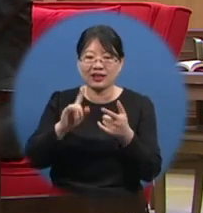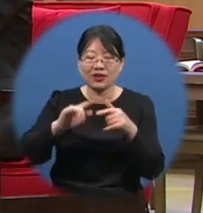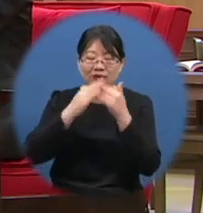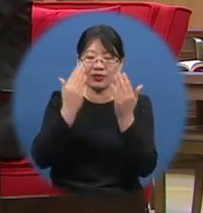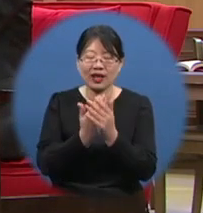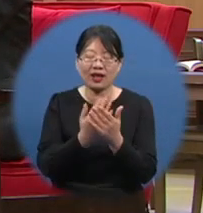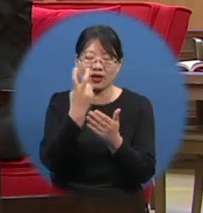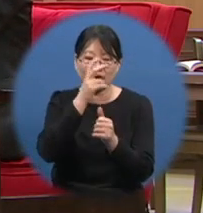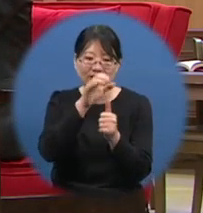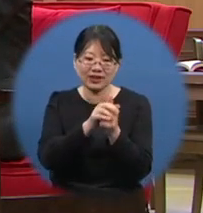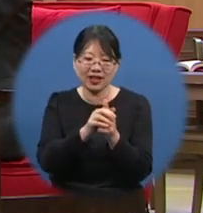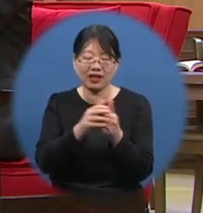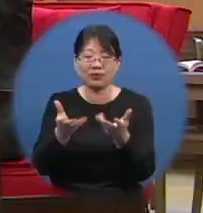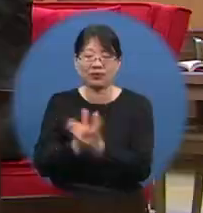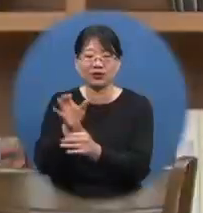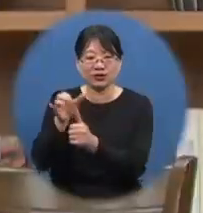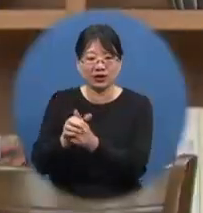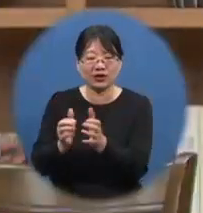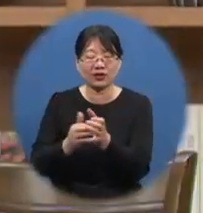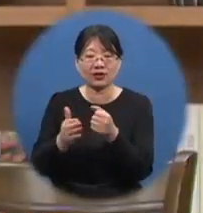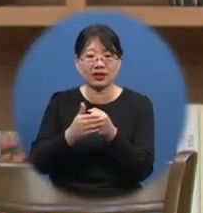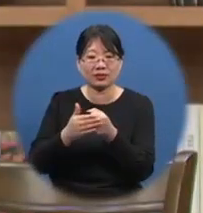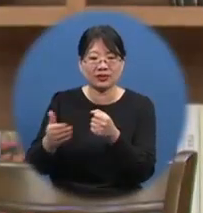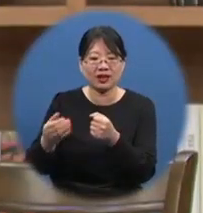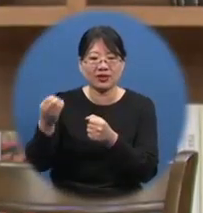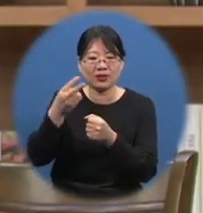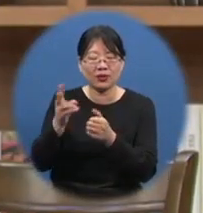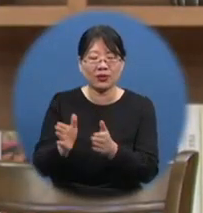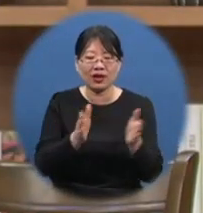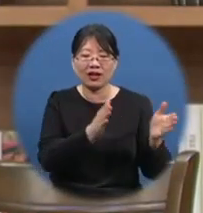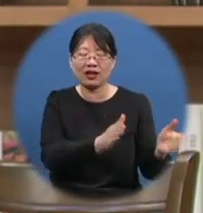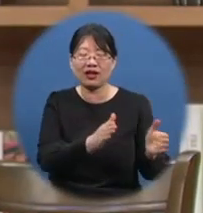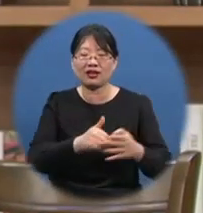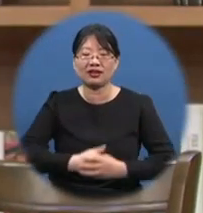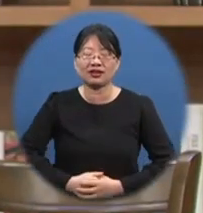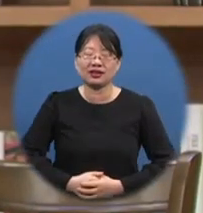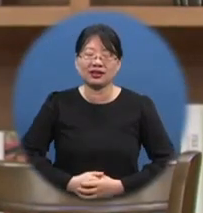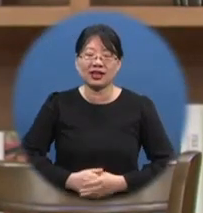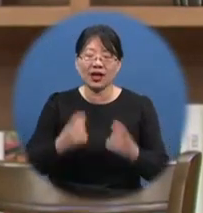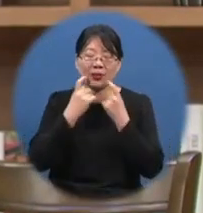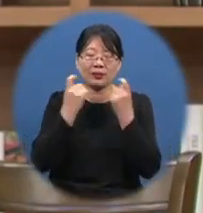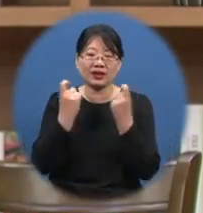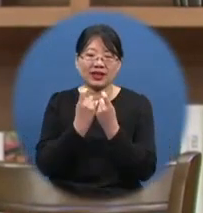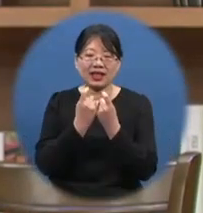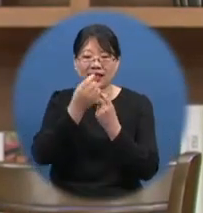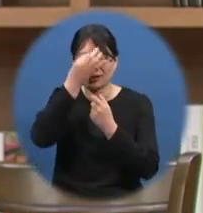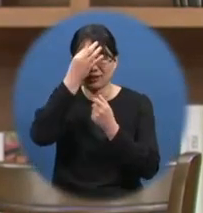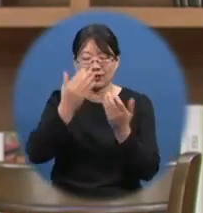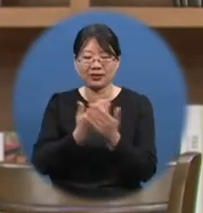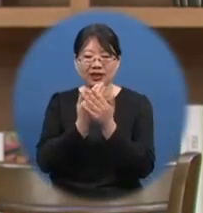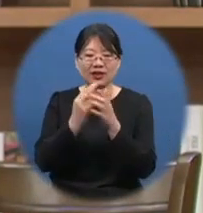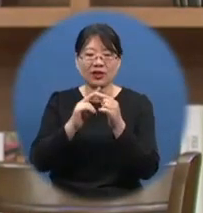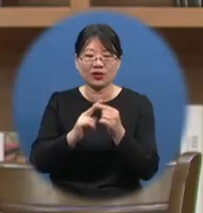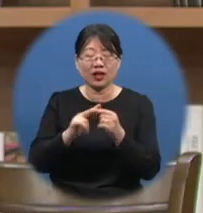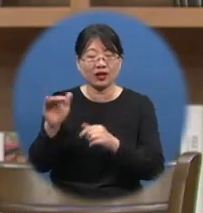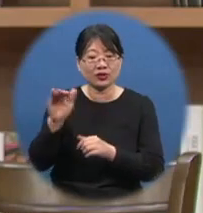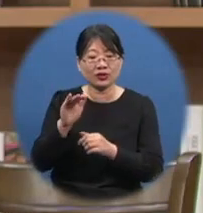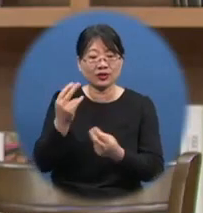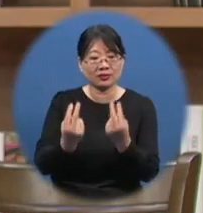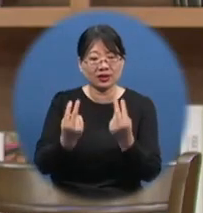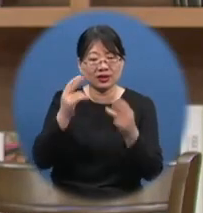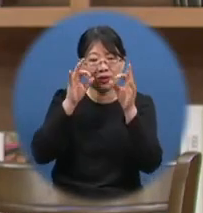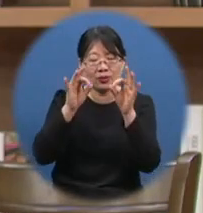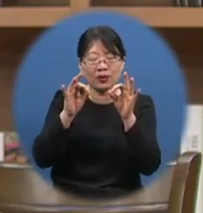다 관장하고 계신 부처 아니겠습니까? 그런데 또 한편에서는 뭐 민간의 기술 발전이나 이런 수준에